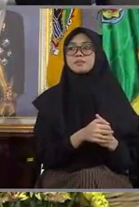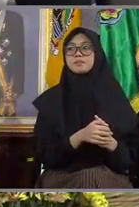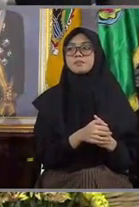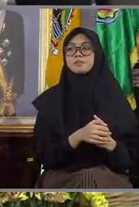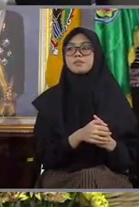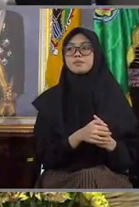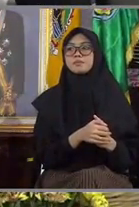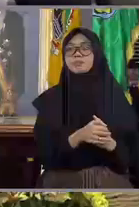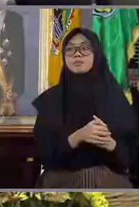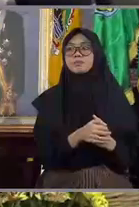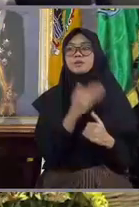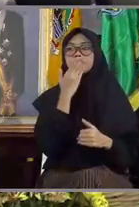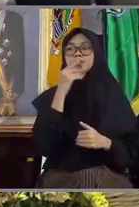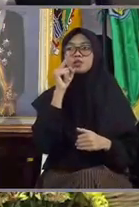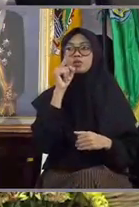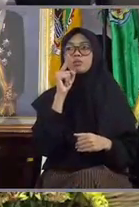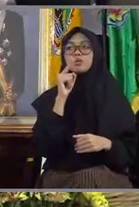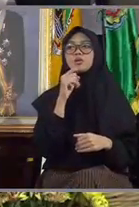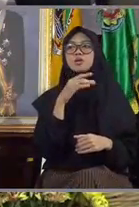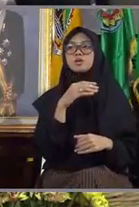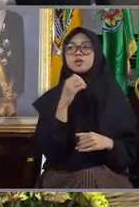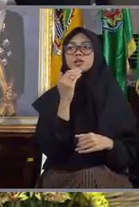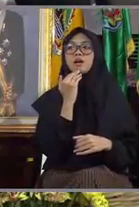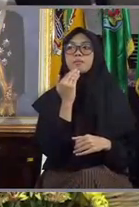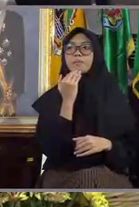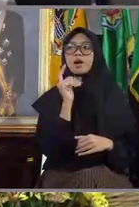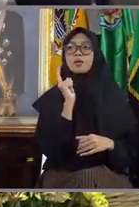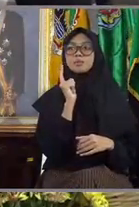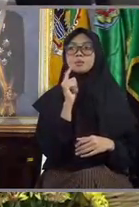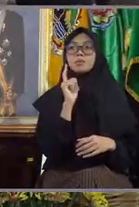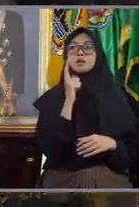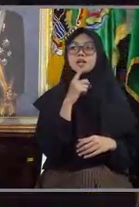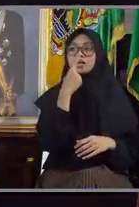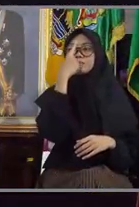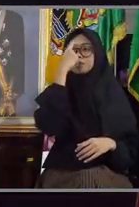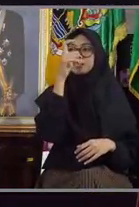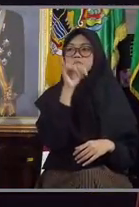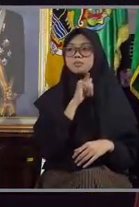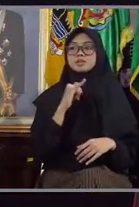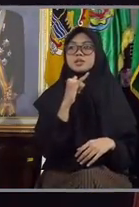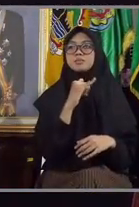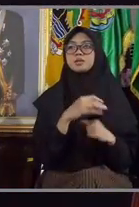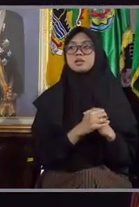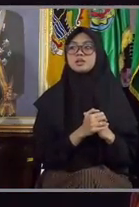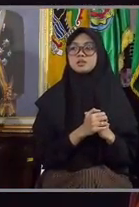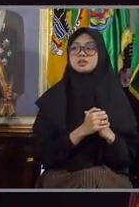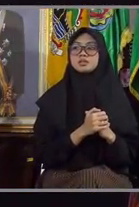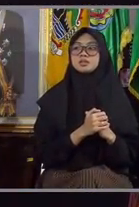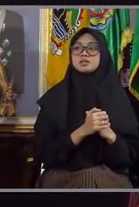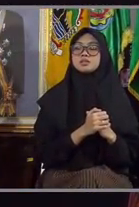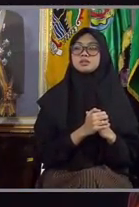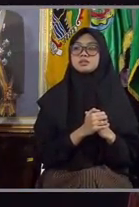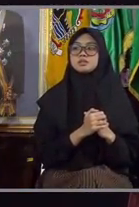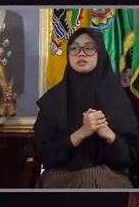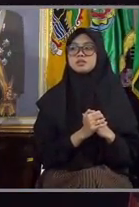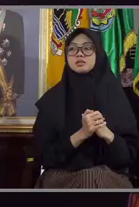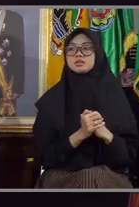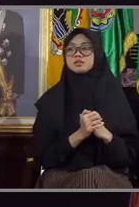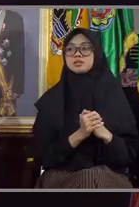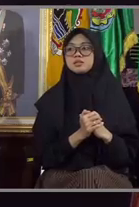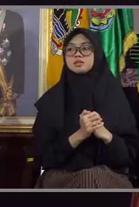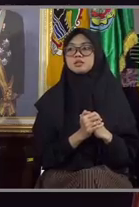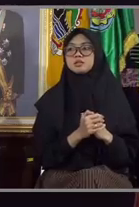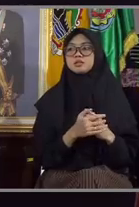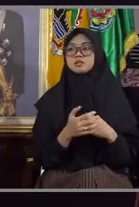kita mudah, biar kita ada satu kepercayaan bersama ketika mau bangun semua bisa berpartisipasi. Satu lagi, Pak. Oke